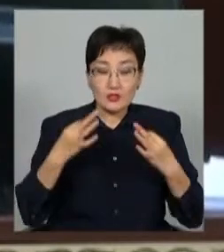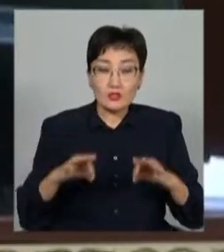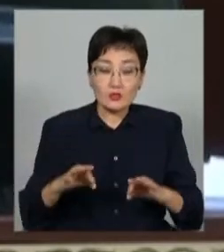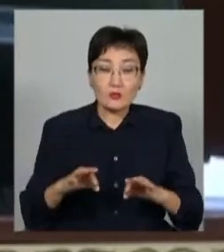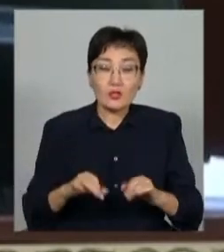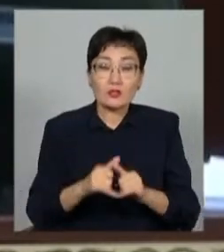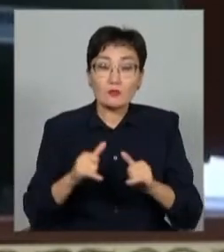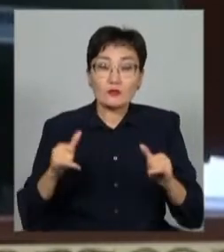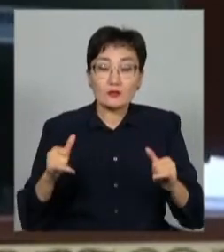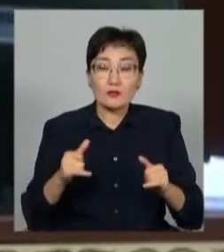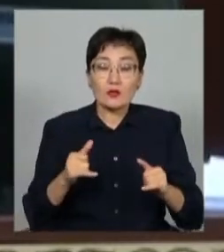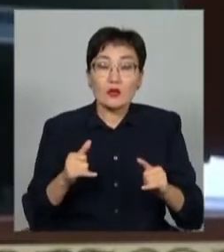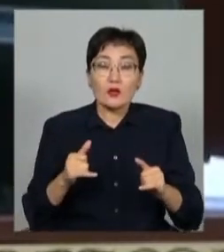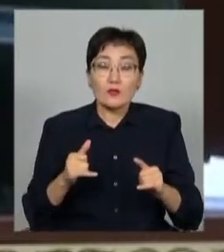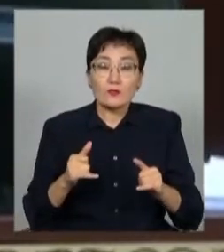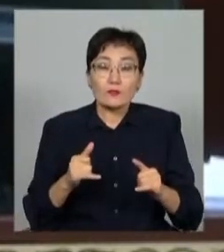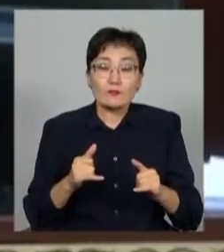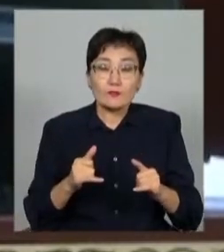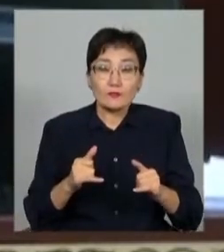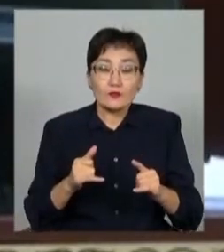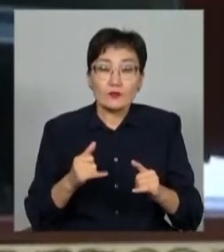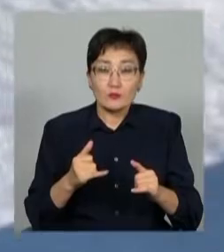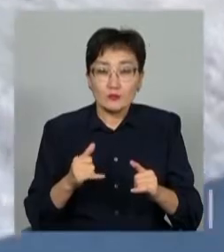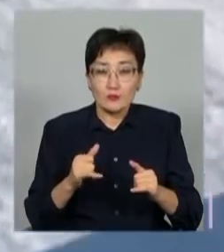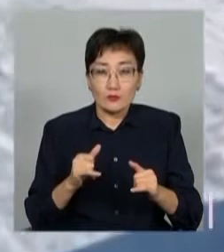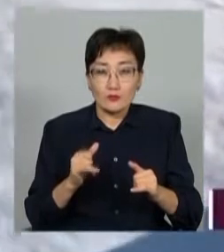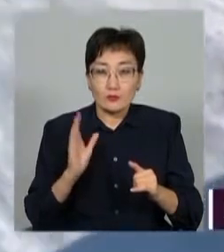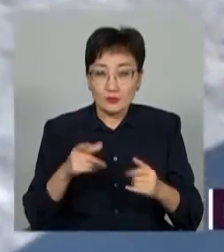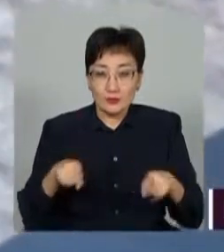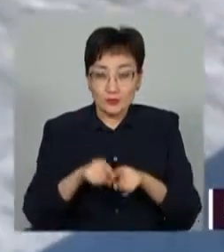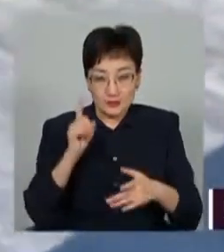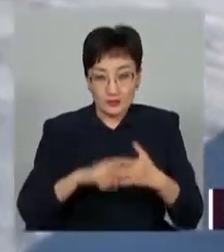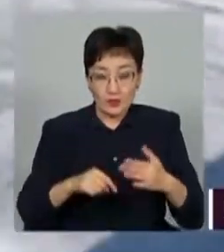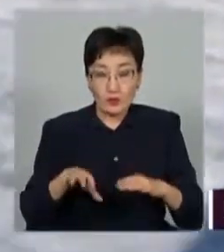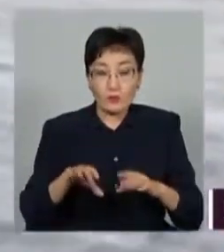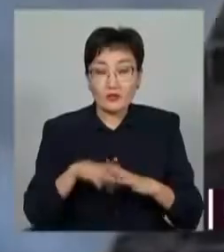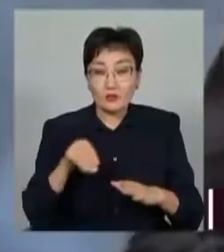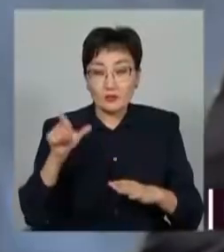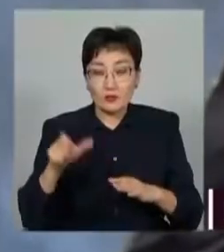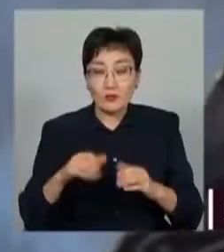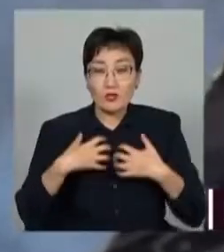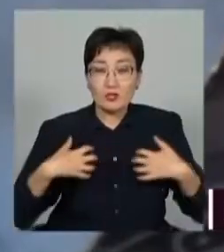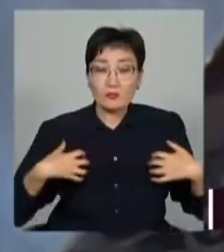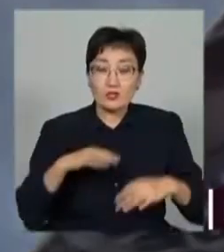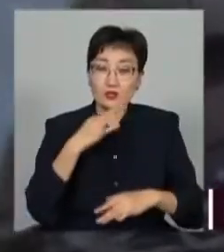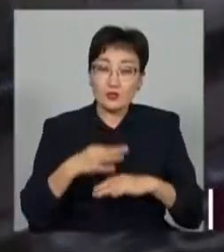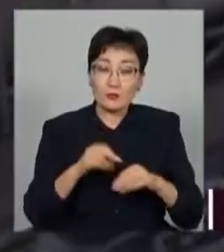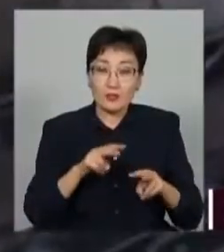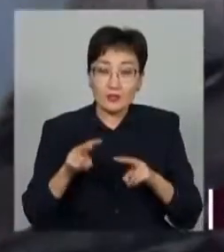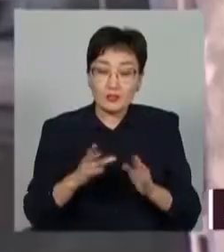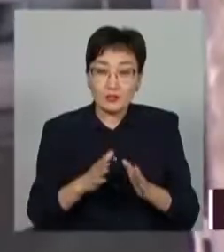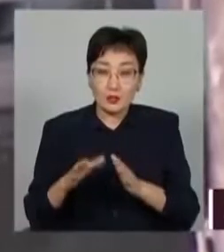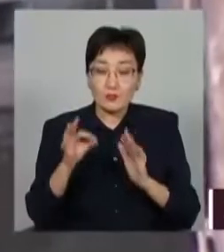жолмен дамуына өз үлесін қосады деп сенеміз. Сондай-ақ Сенат депутаттары жануарларға жауапкершілікпен қарауды